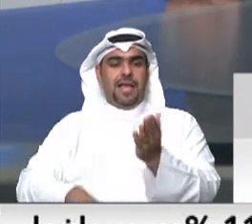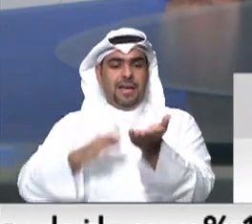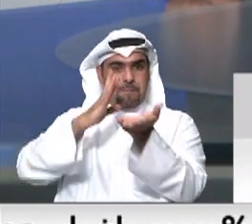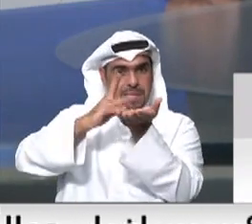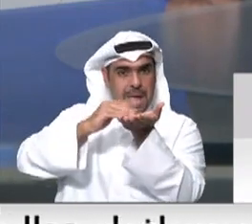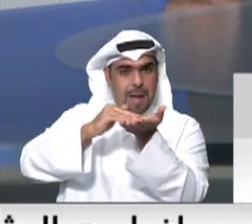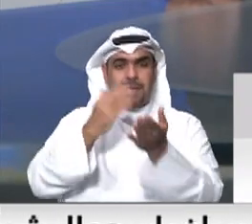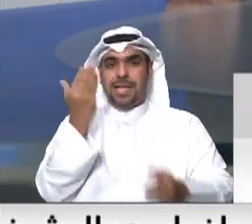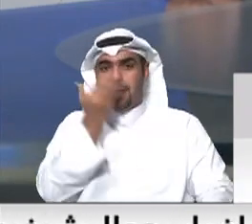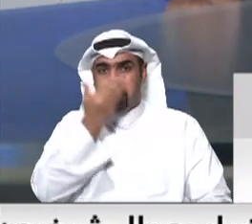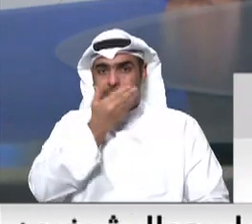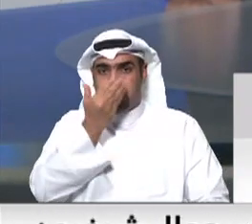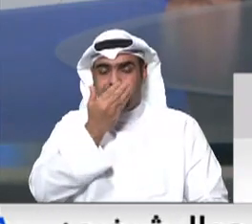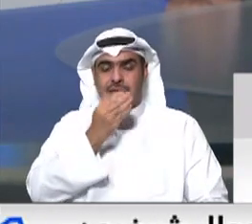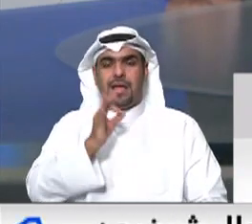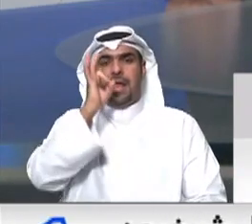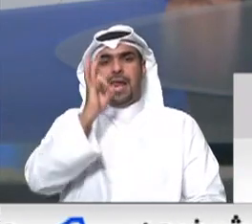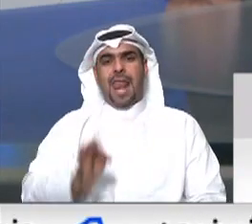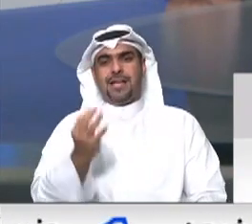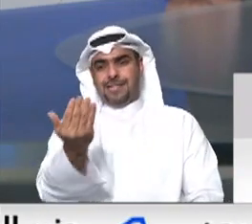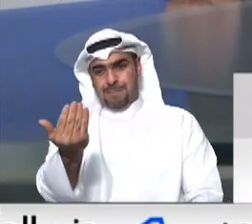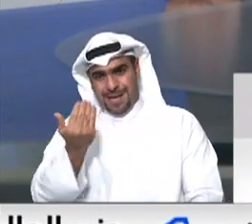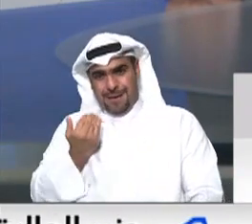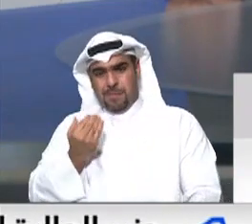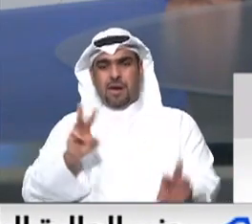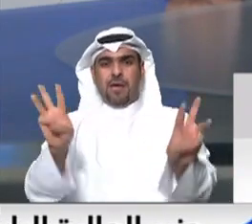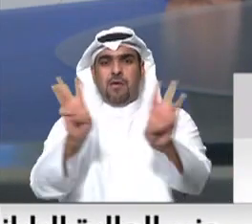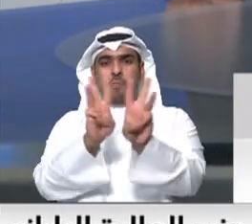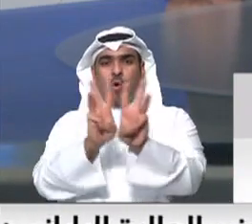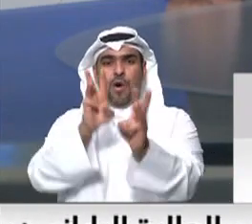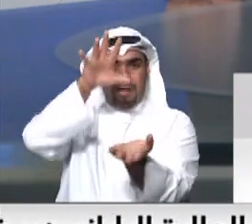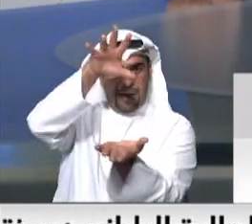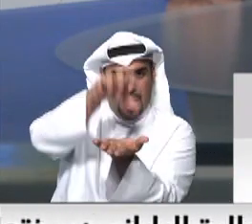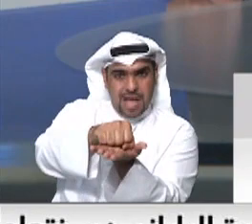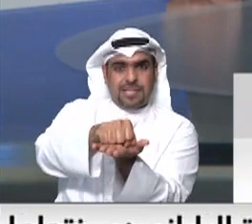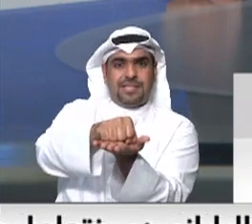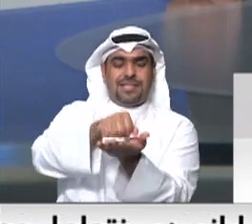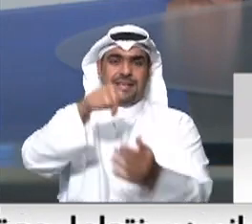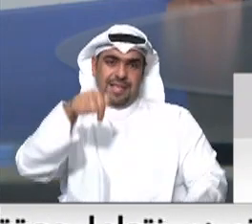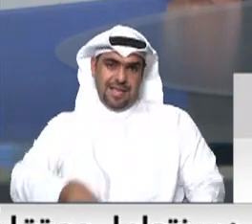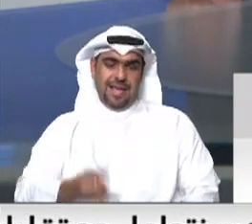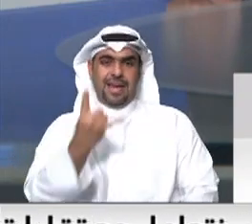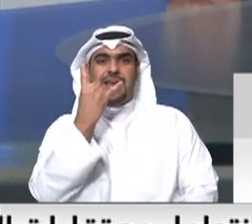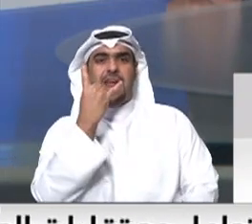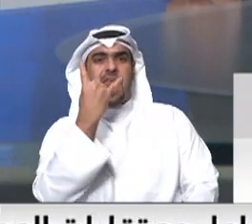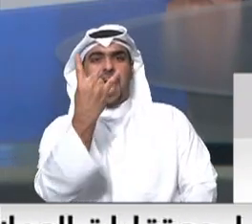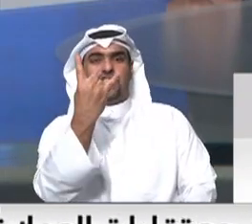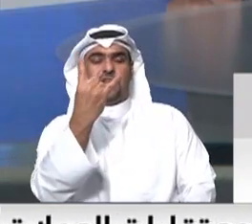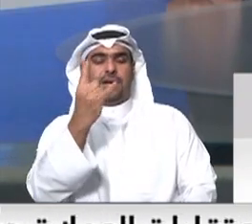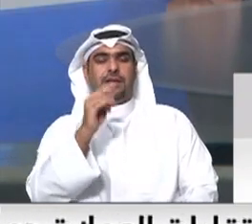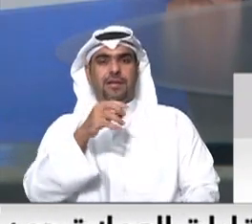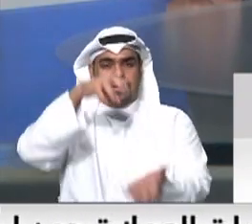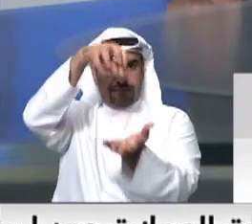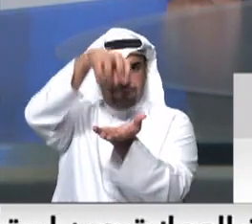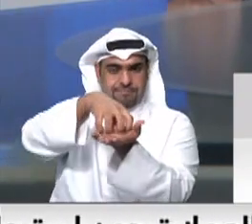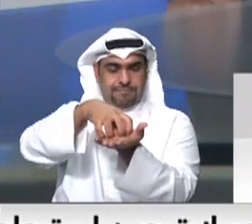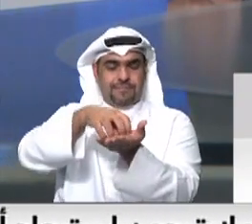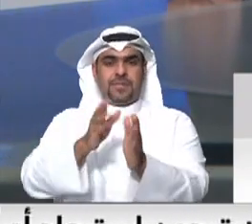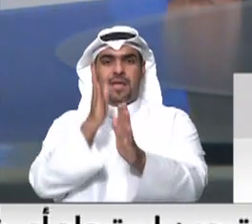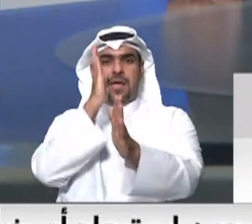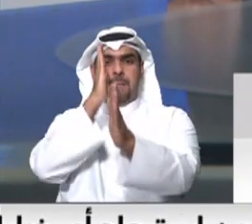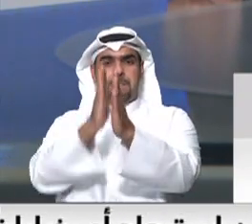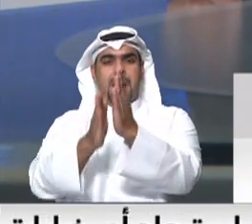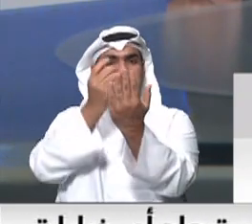نعم، حيث خصصت إدارة الصحة المدرسية 10 مراكز للصحة المدرسية لاستكمال إجراءات فتح الملف الصحي